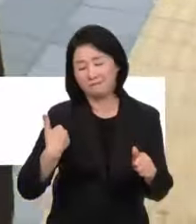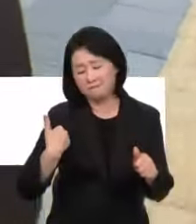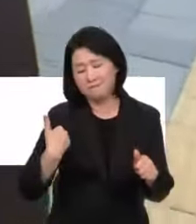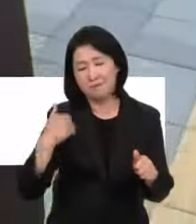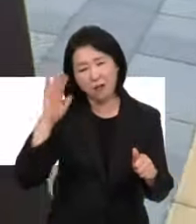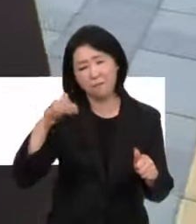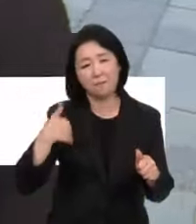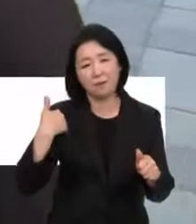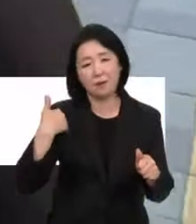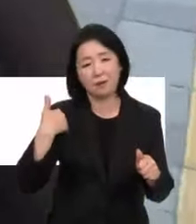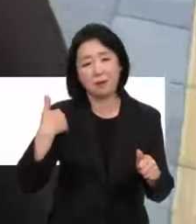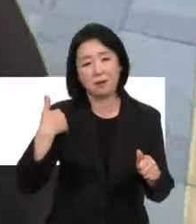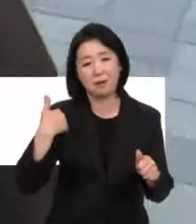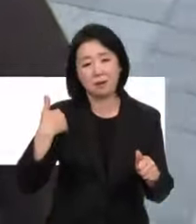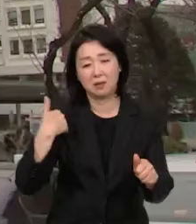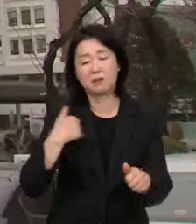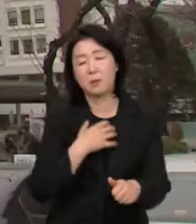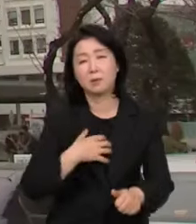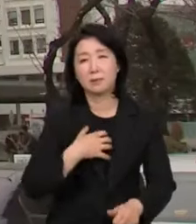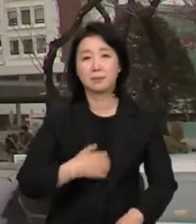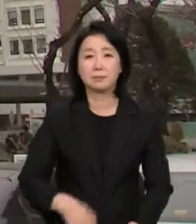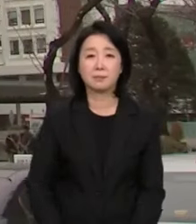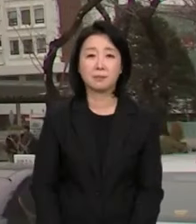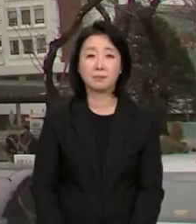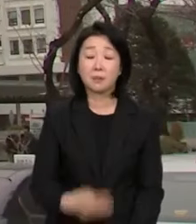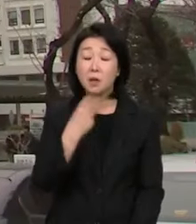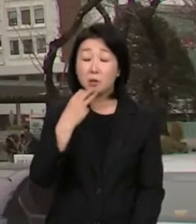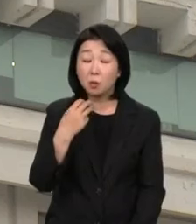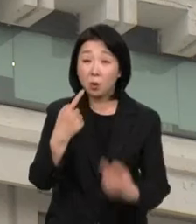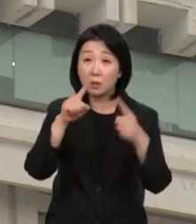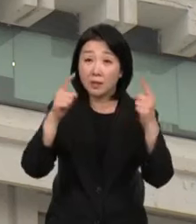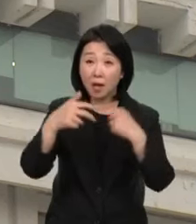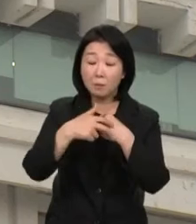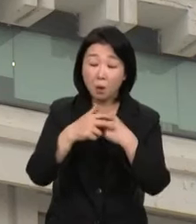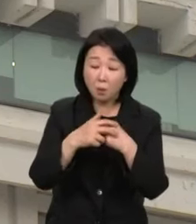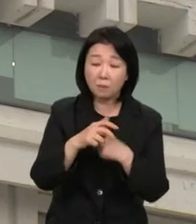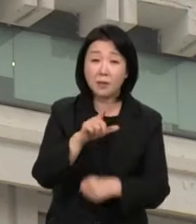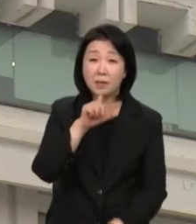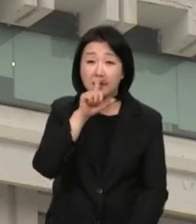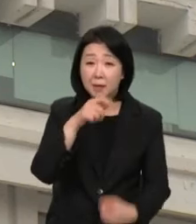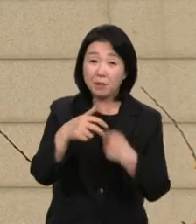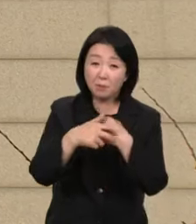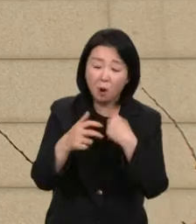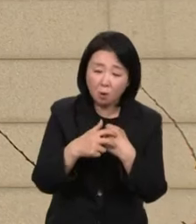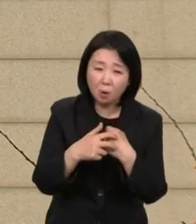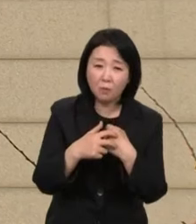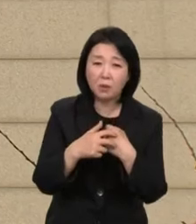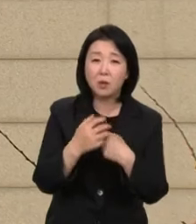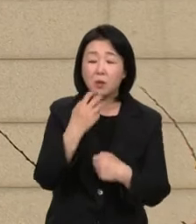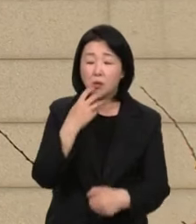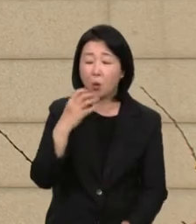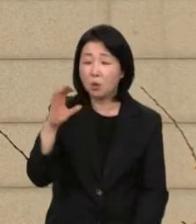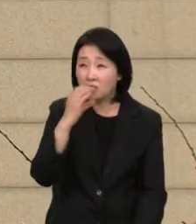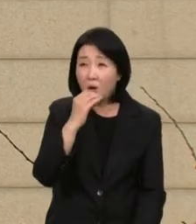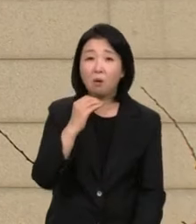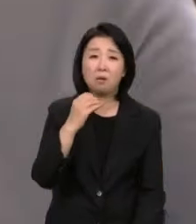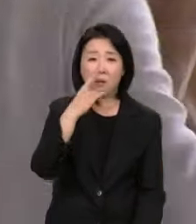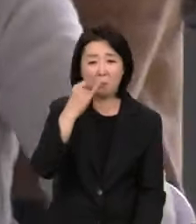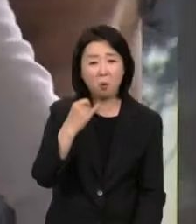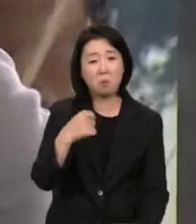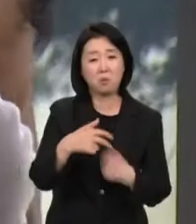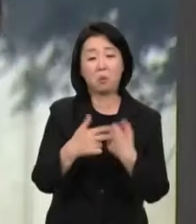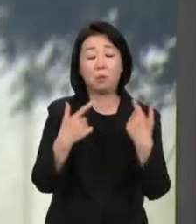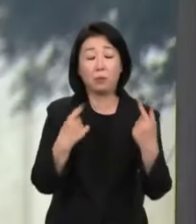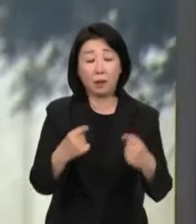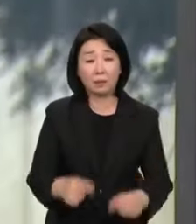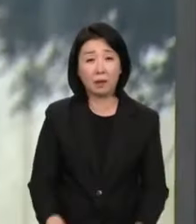수는 없잖아요. 우려스러운 거고. 서울대병원과 세브란스, 서울성모병원 상황도 비상입니다. 의료계에선